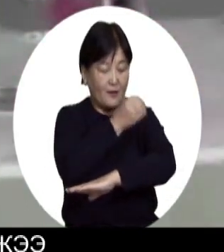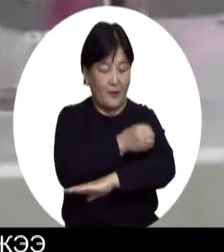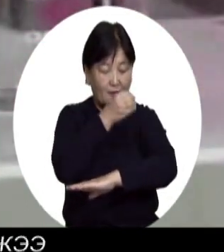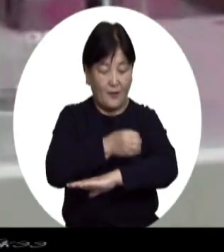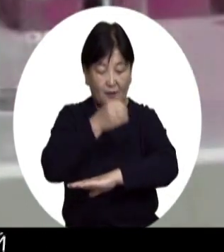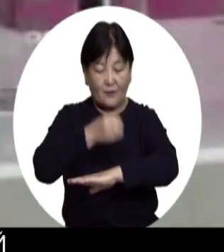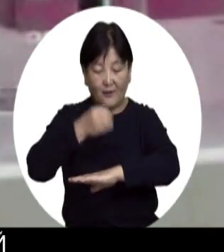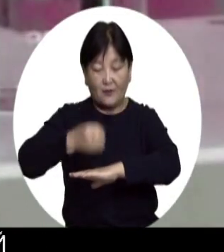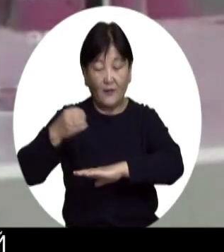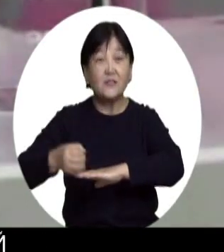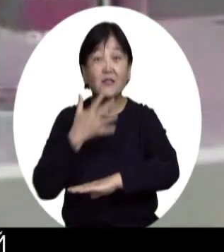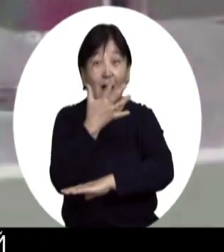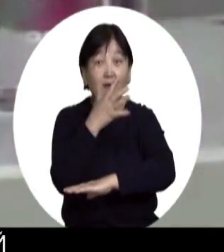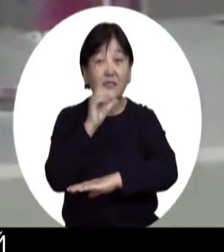байдлаар